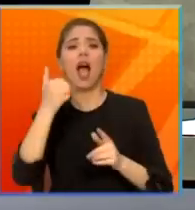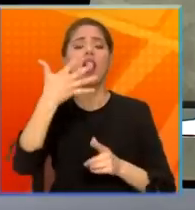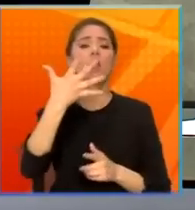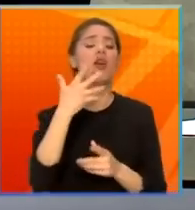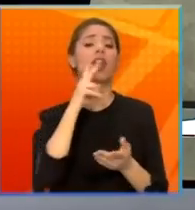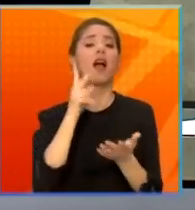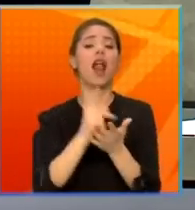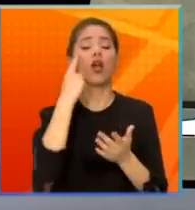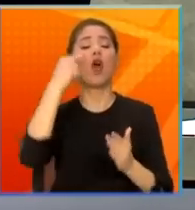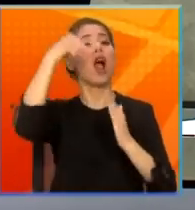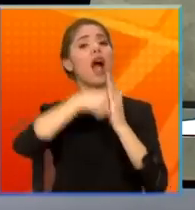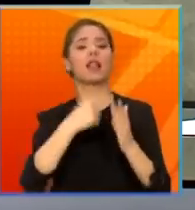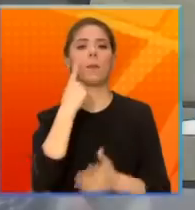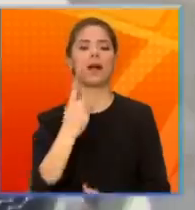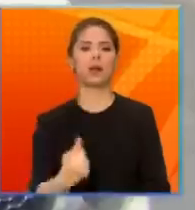tüm ayrıntılar.